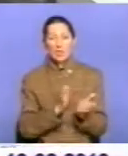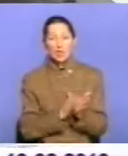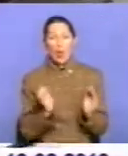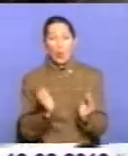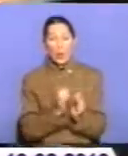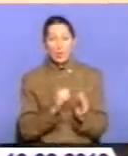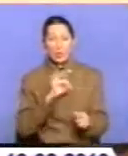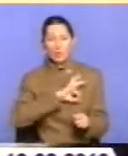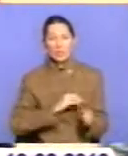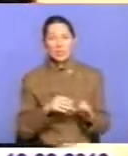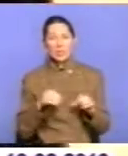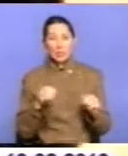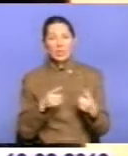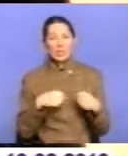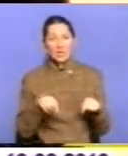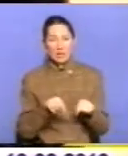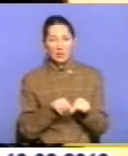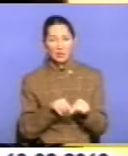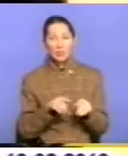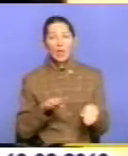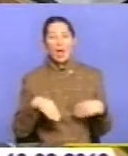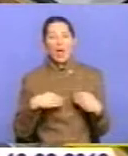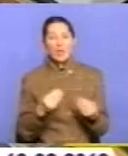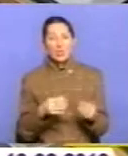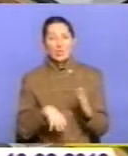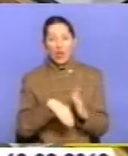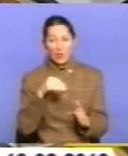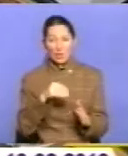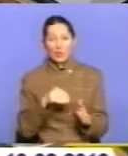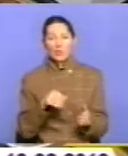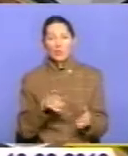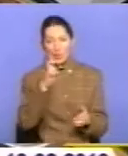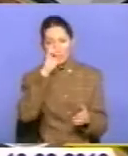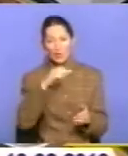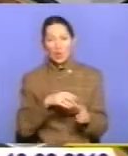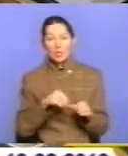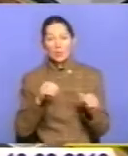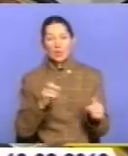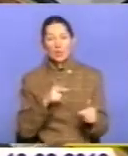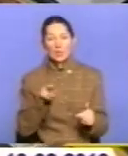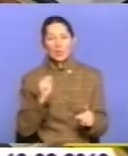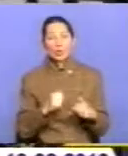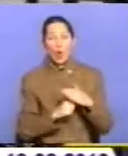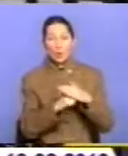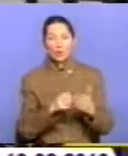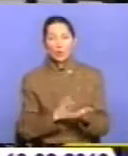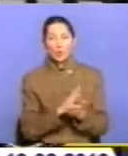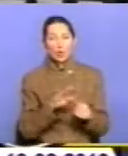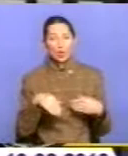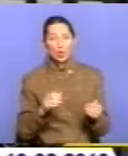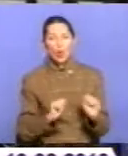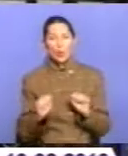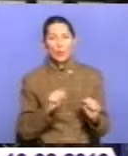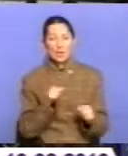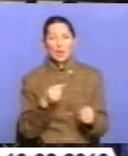Реєстрація земельних ділянок і видача витягів із Державного земельного кадастру – основні послуги, які надають в управлінні. Їх вартість